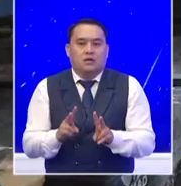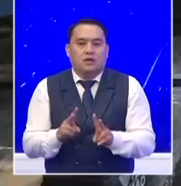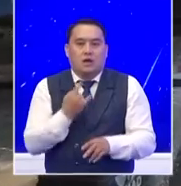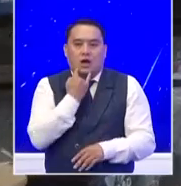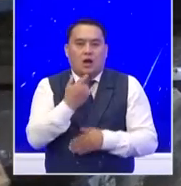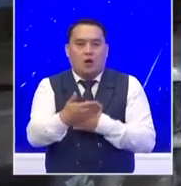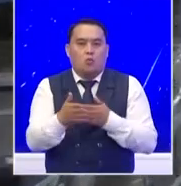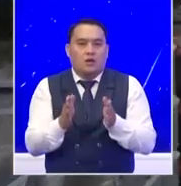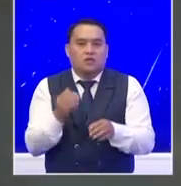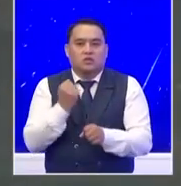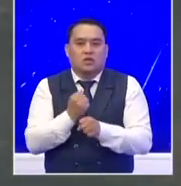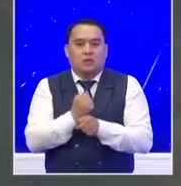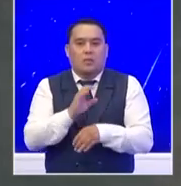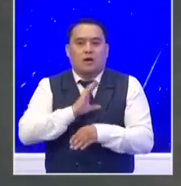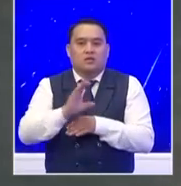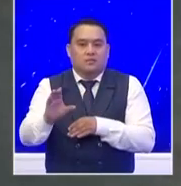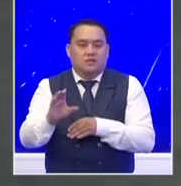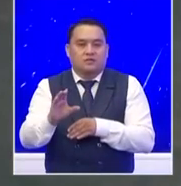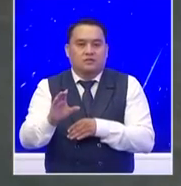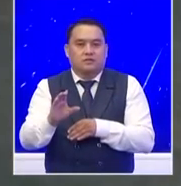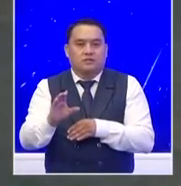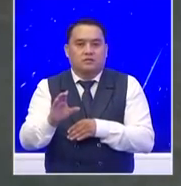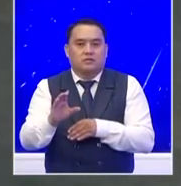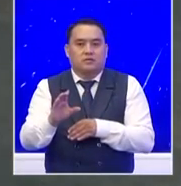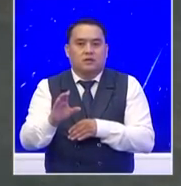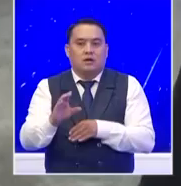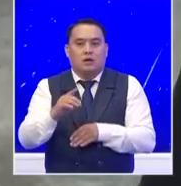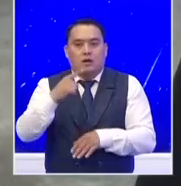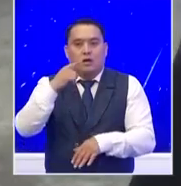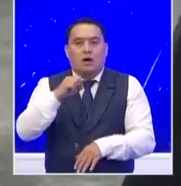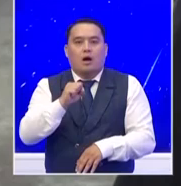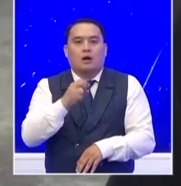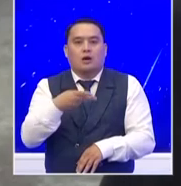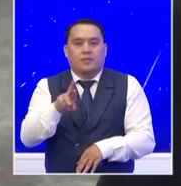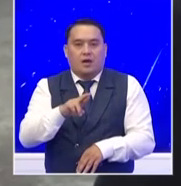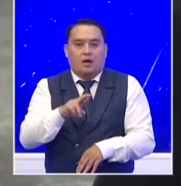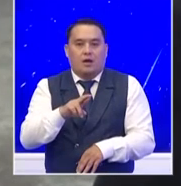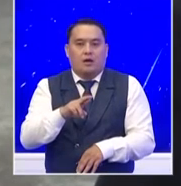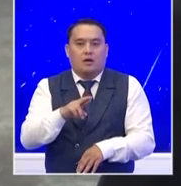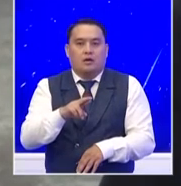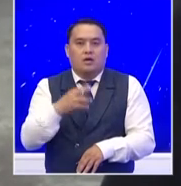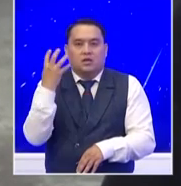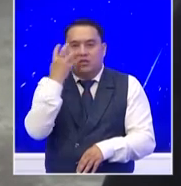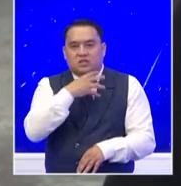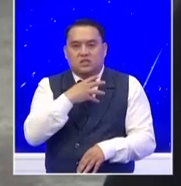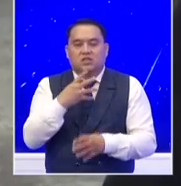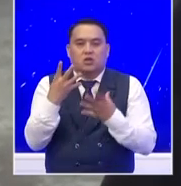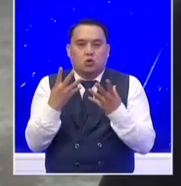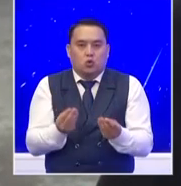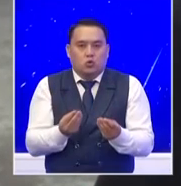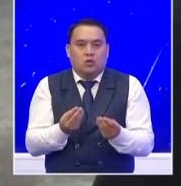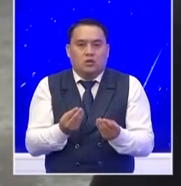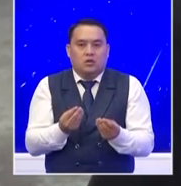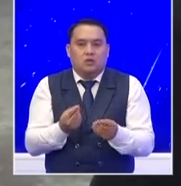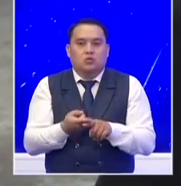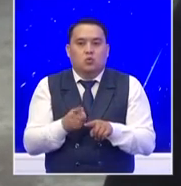аккумуляторлар жасап жібердік. Себебі Біріккен Араб Эмиратында күн өте ыстық, тропикалық